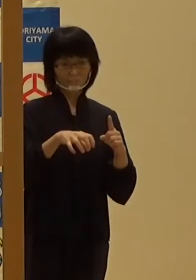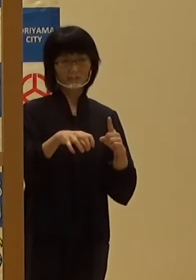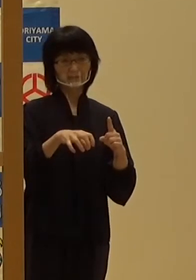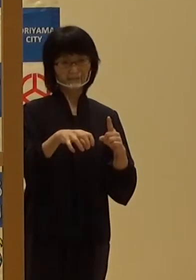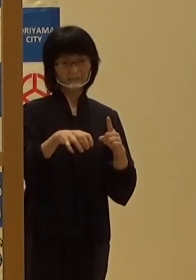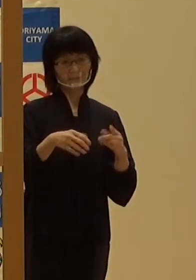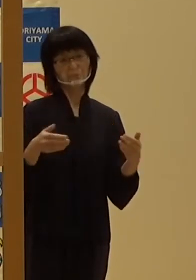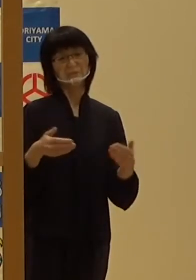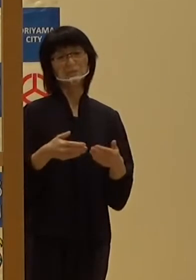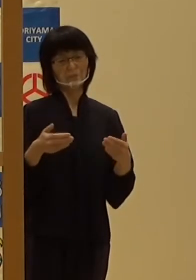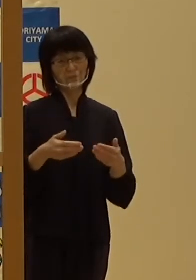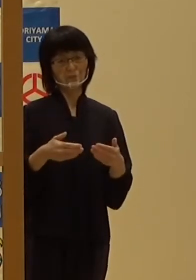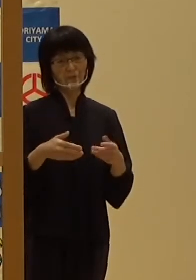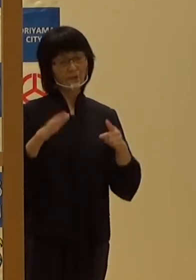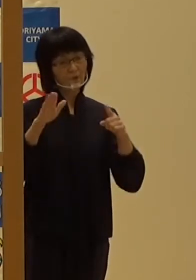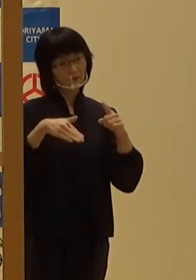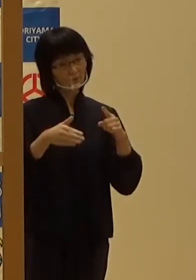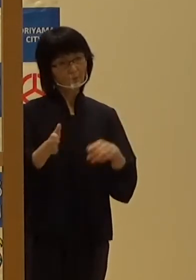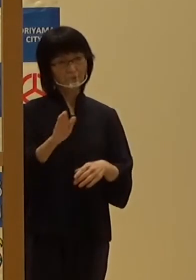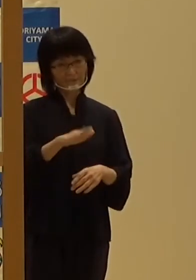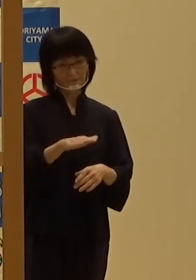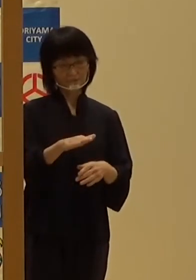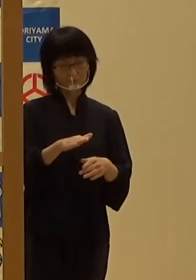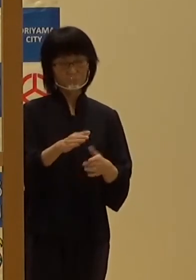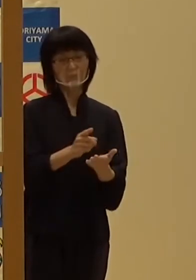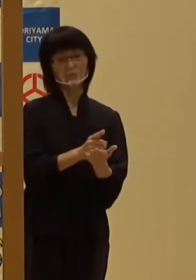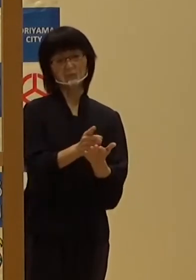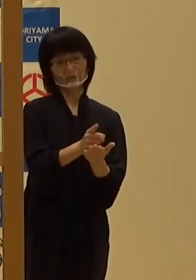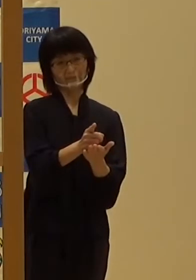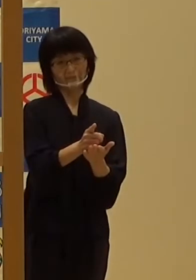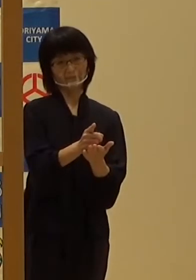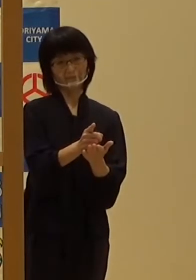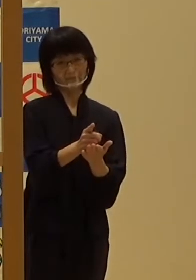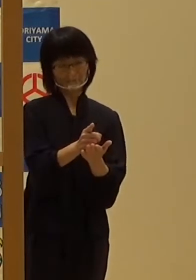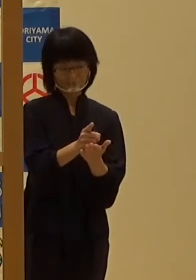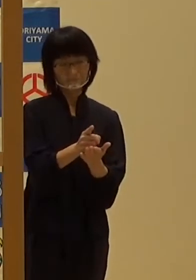PFI 事業、公募設置等指針というものでございますので、